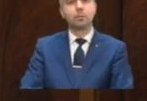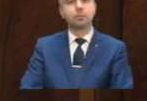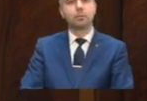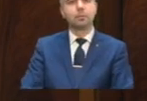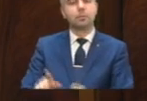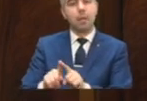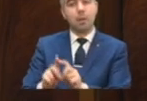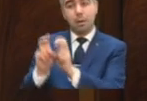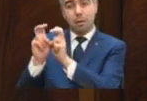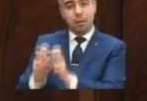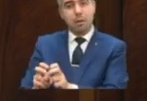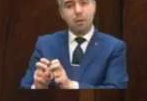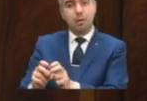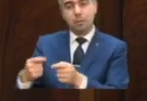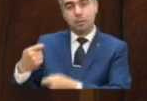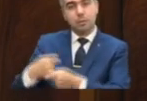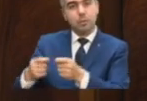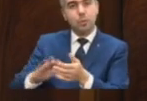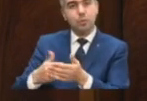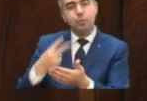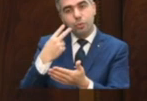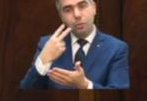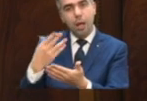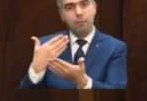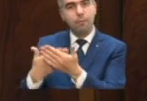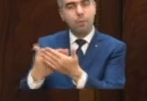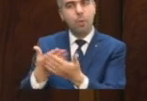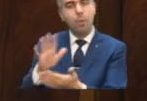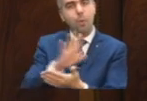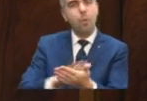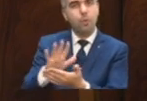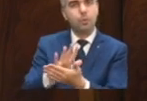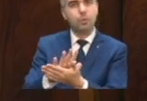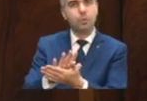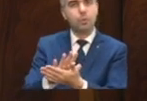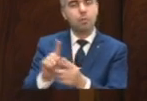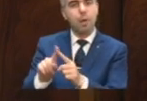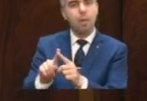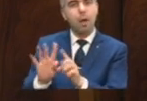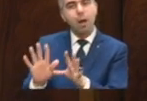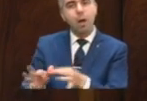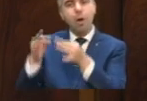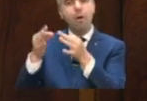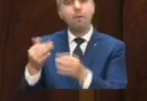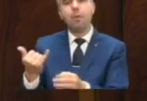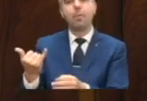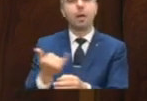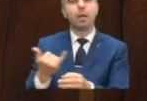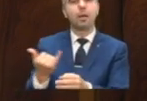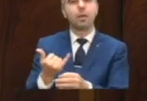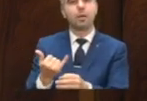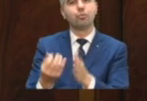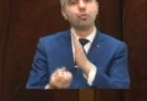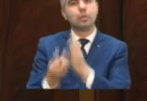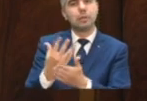تكرصات على الاقتصاد البلاد، هادشي عشناه جميع، ولكن جابت لنا مسائل مهمه وايجابيه في هاد